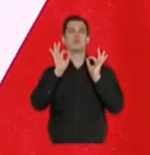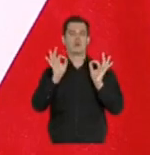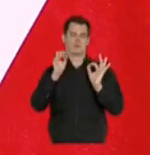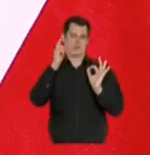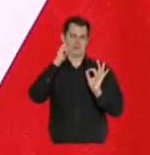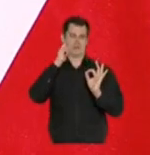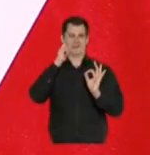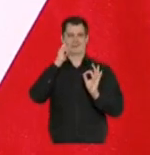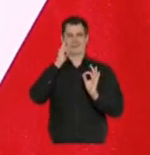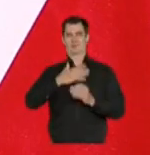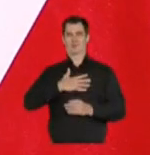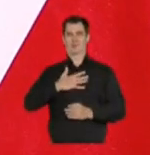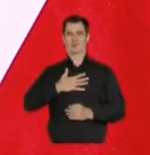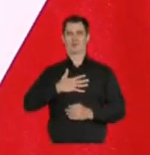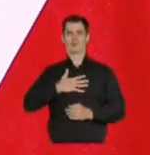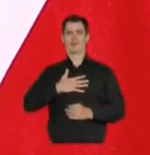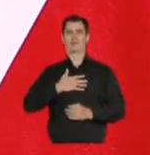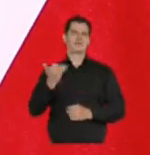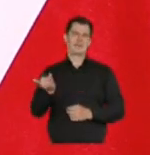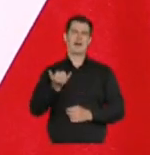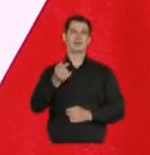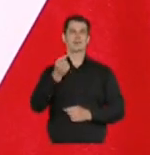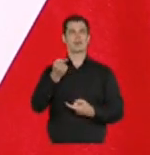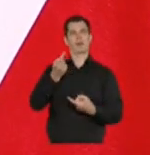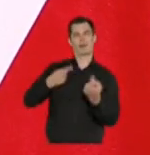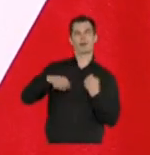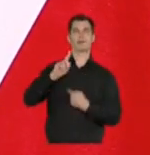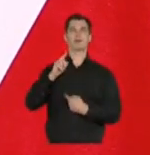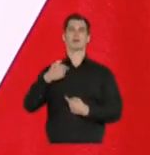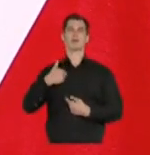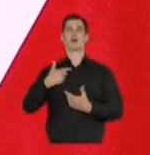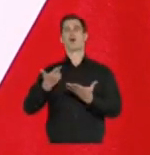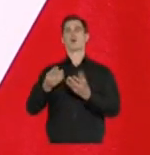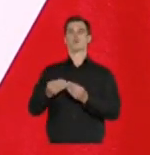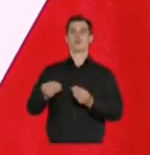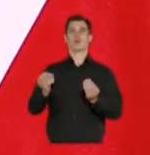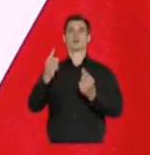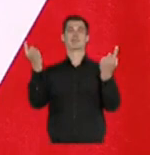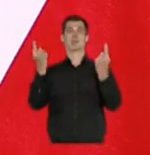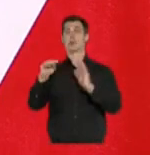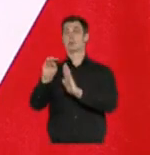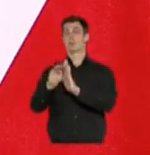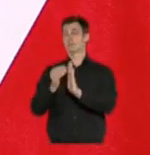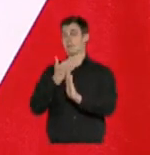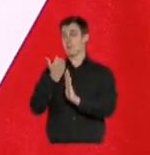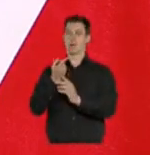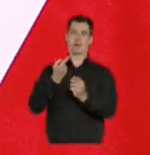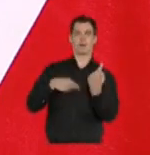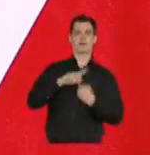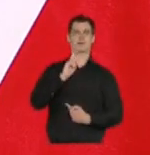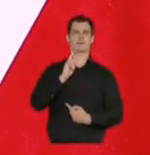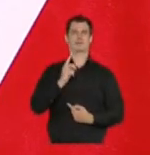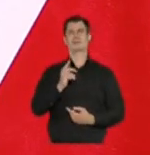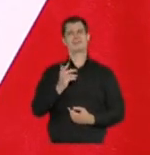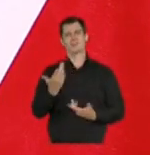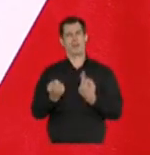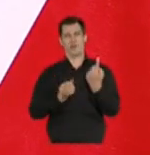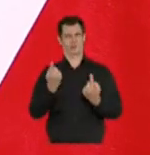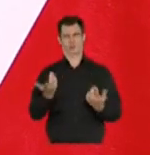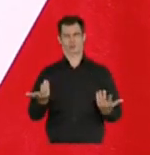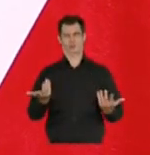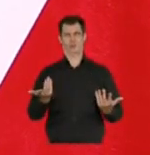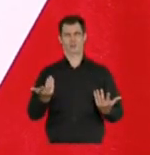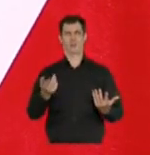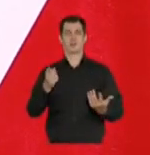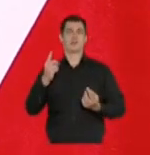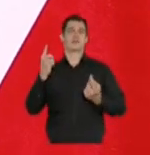bo oczywiście zawsze znajdzie się jakaś wyjątkowa sytuacja, która jest nałożeniem się kilku bądź kilkunastu warunków, w